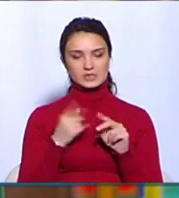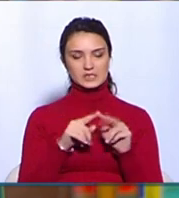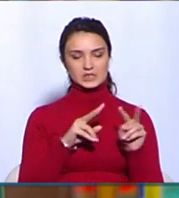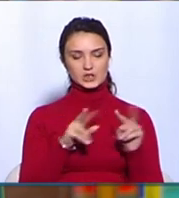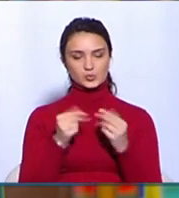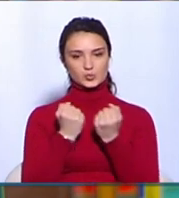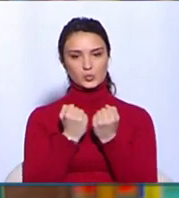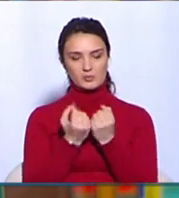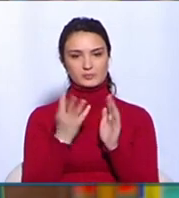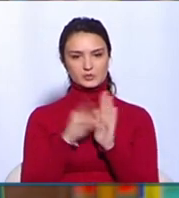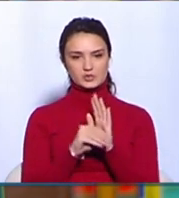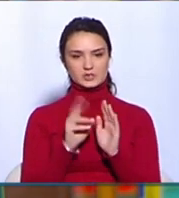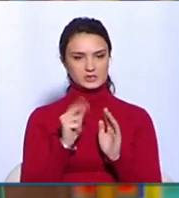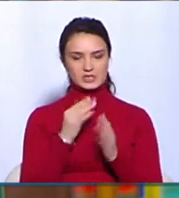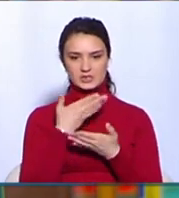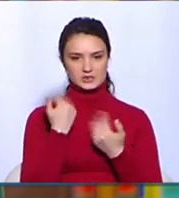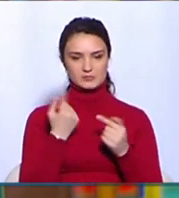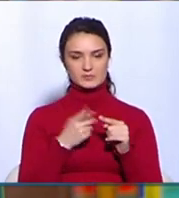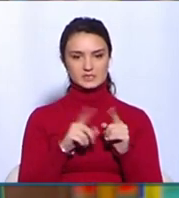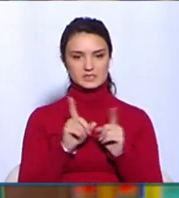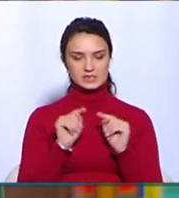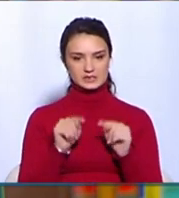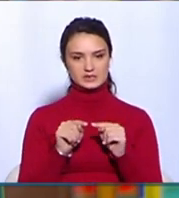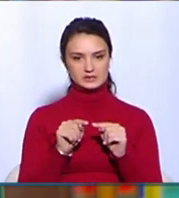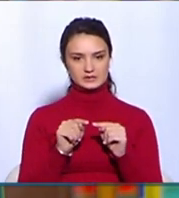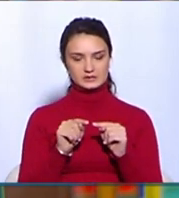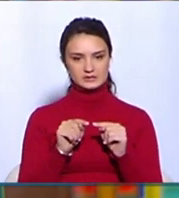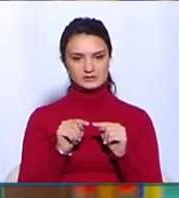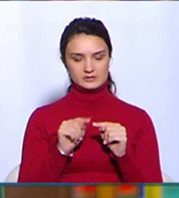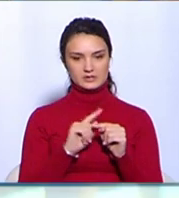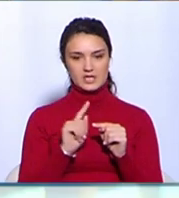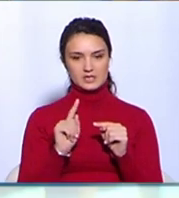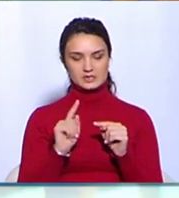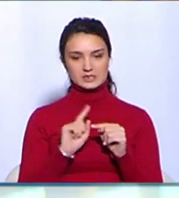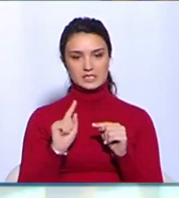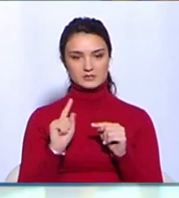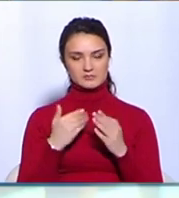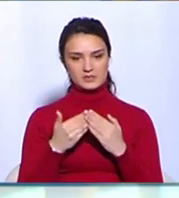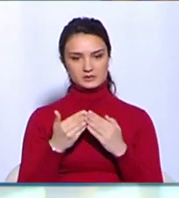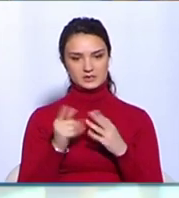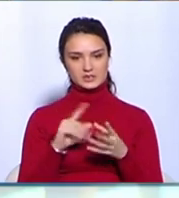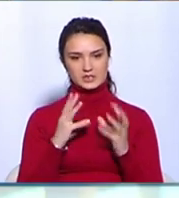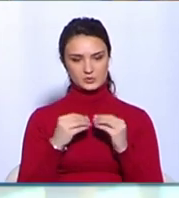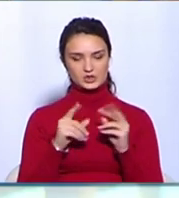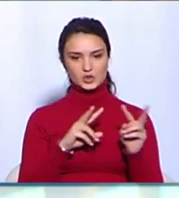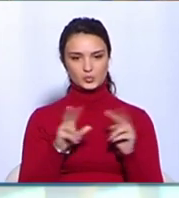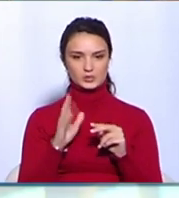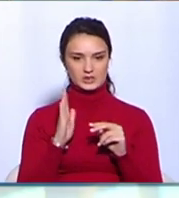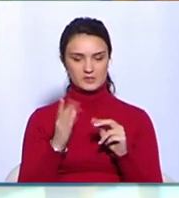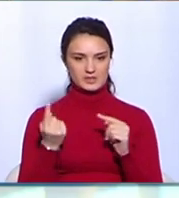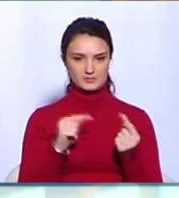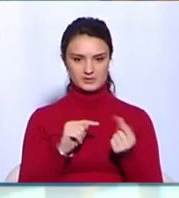იდენტურ ტყუპებშიც კი არ არსებობს ისეთი პარამეტრი, რომელიც აბსოლუტურად იდენტური